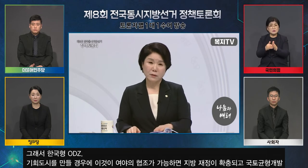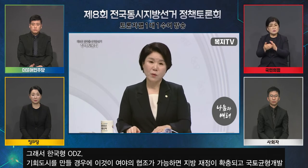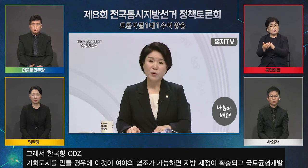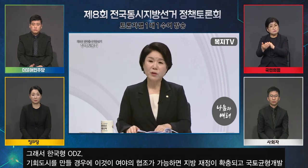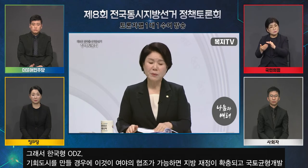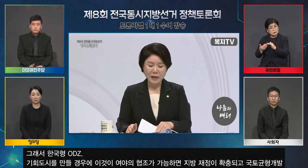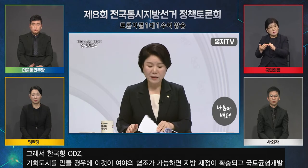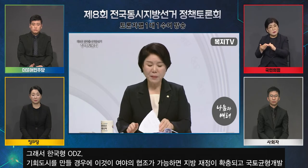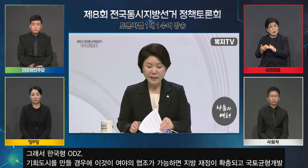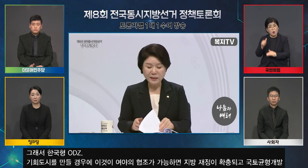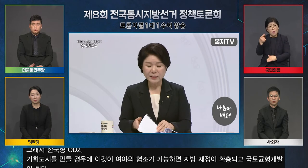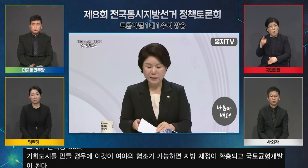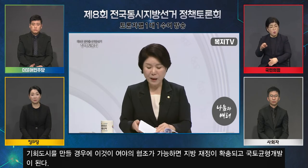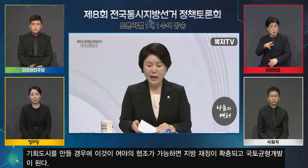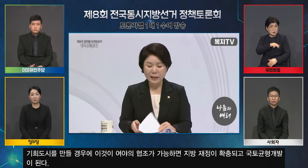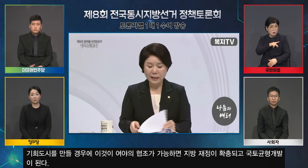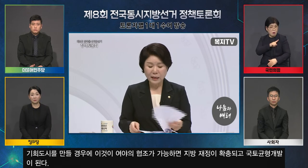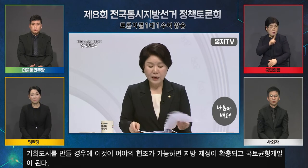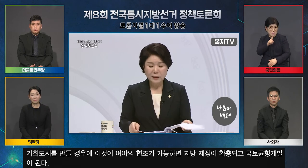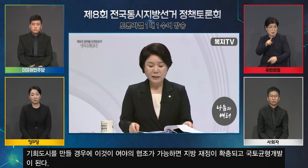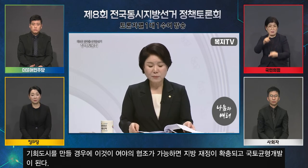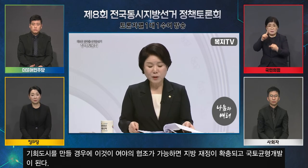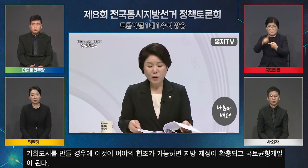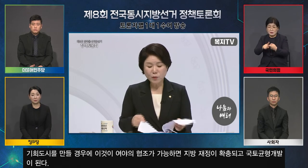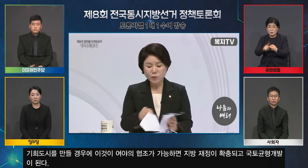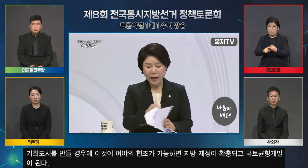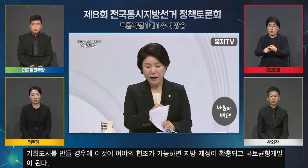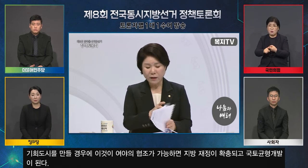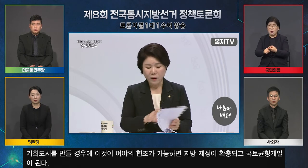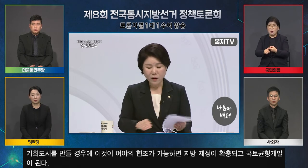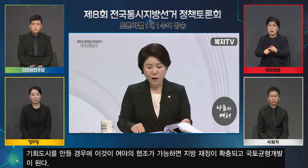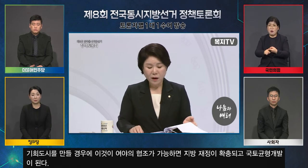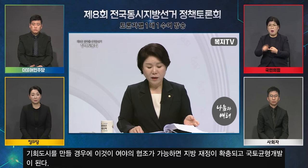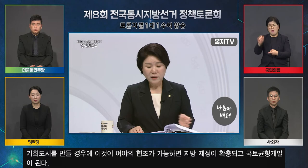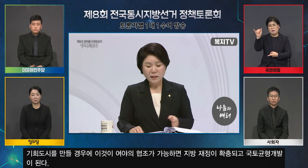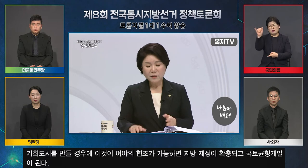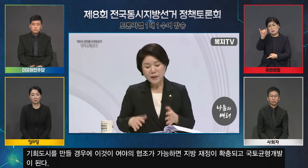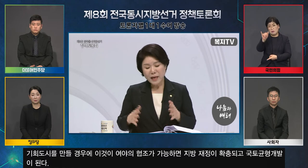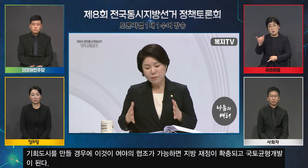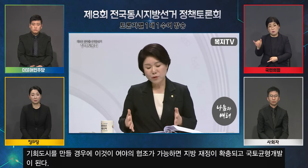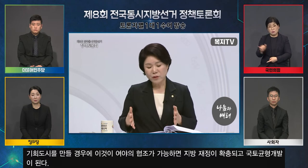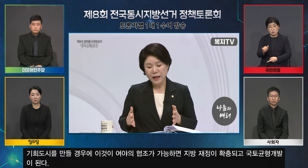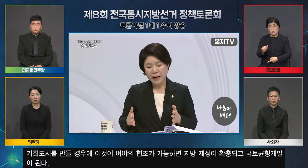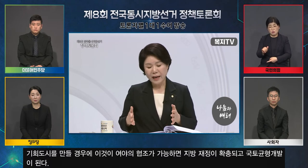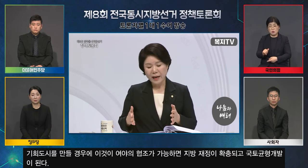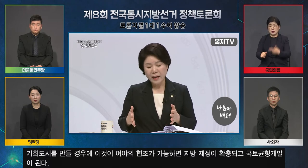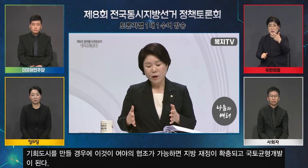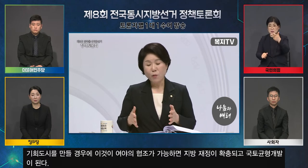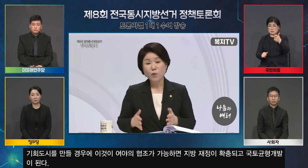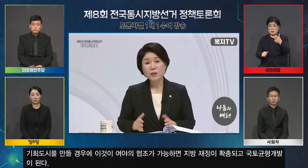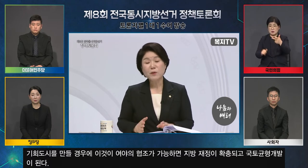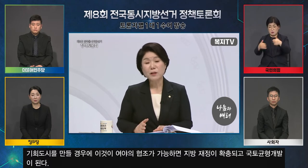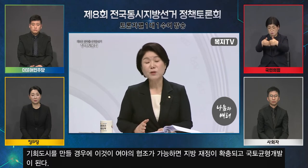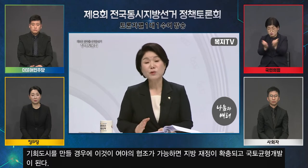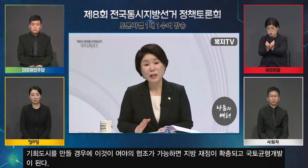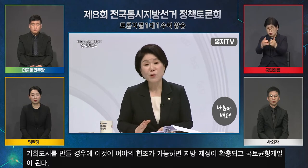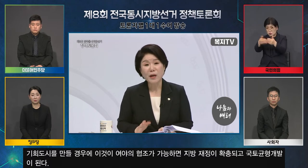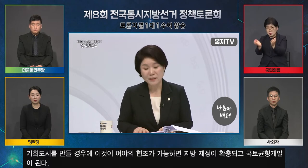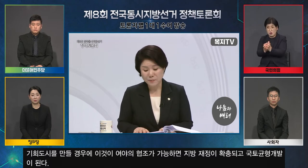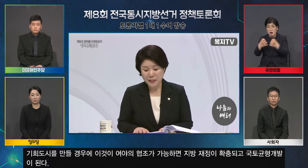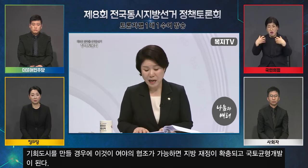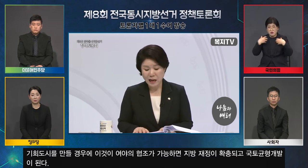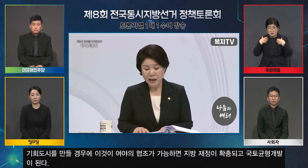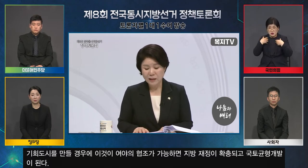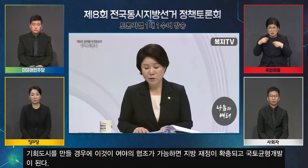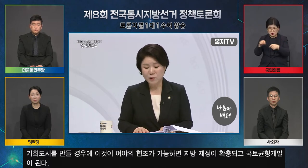홍 의원이 말씀하셨지만 지금 전국에 12개 부처에 52개 특구